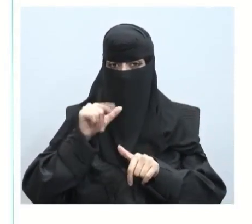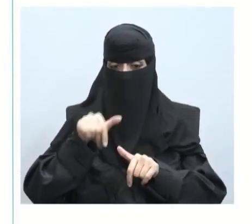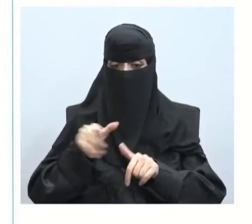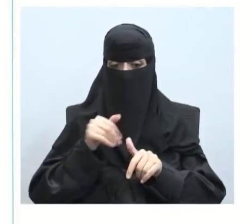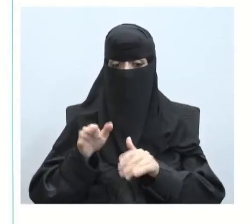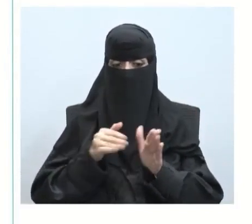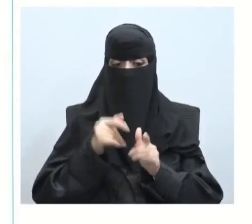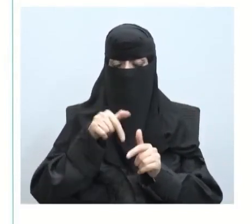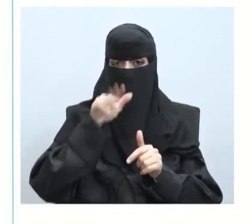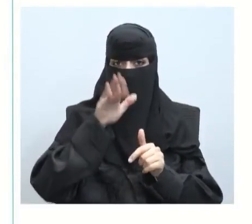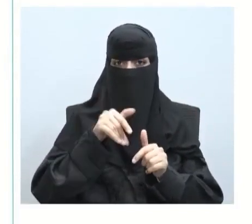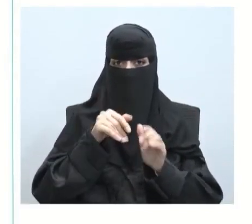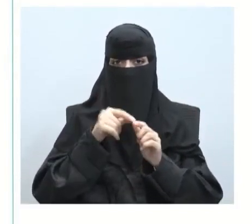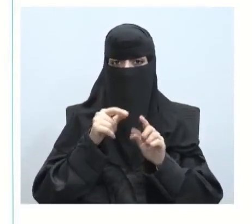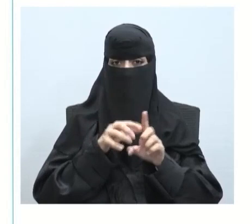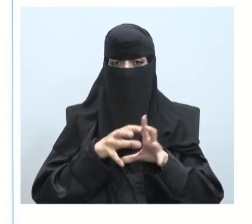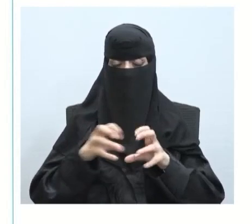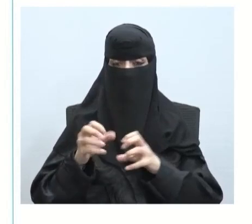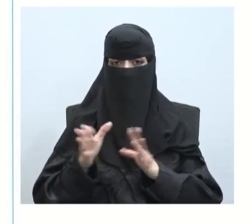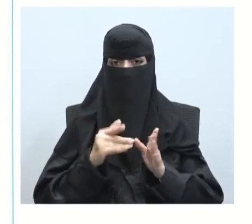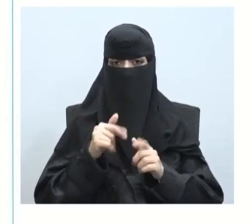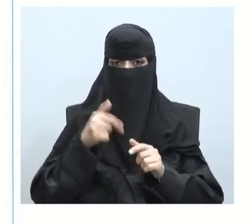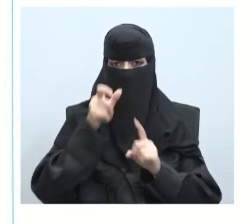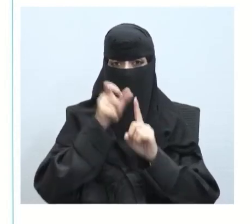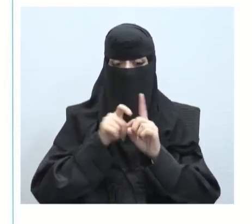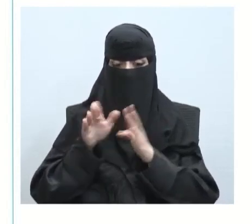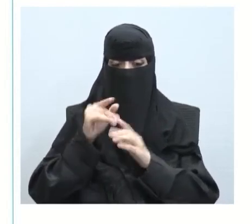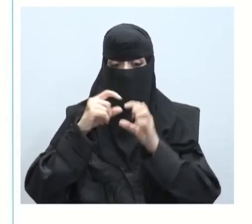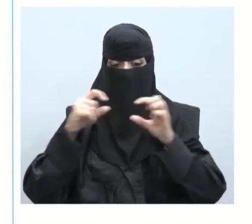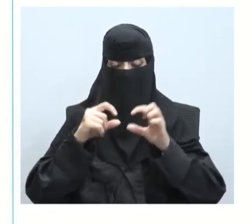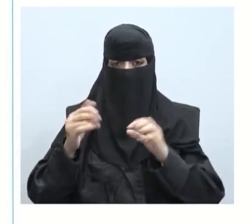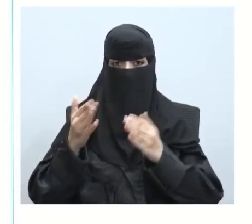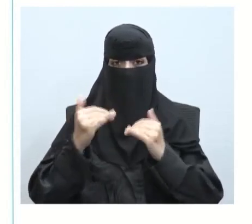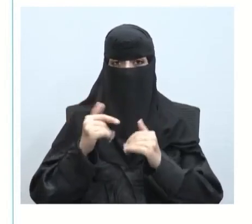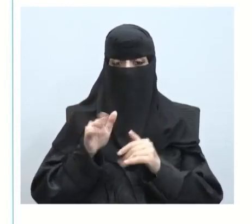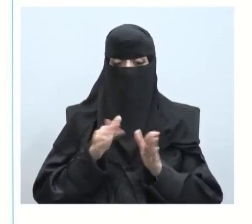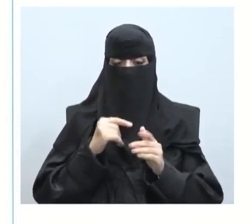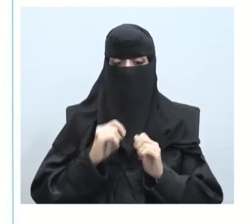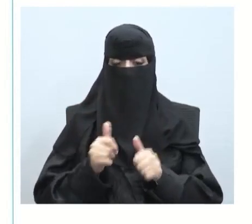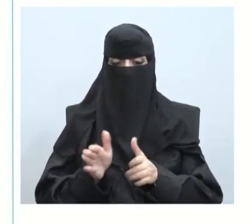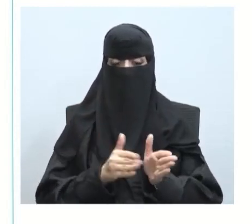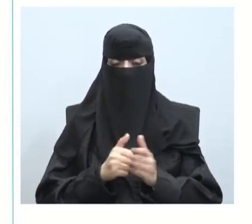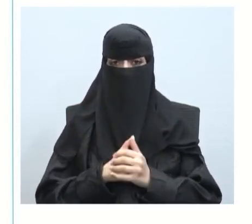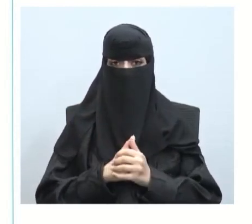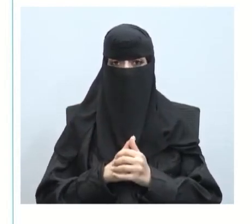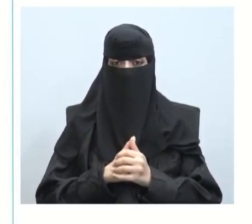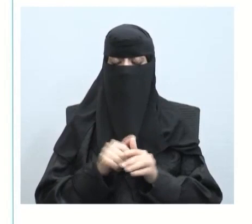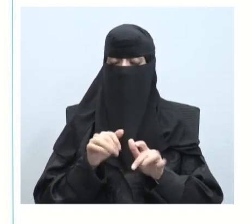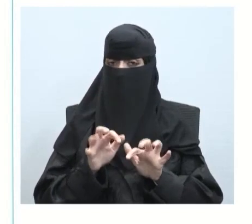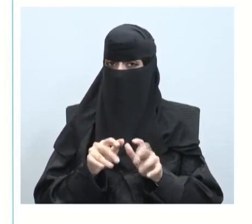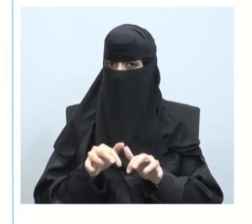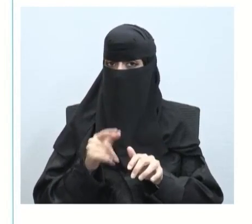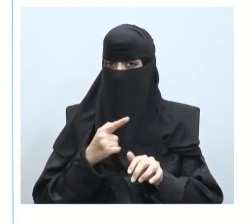الباي تشارم، سنقوم بتعريف العميل كلاينت اي دي ببلشر، ايضا الام كيو تي تي بروكر